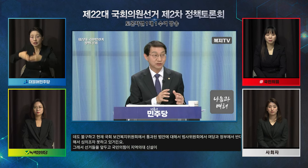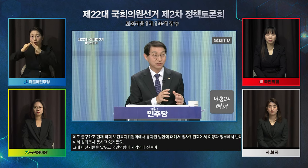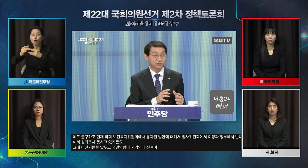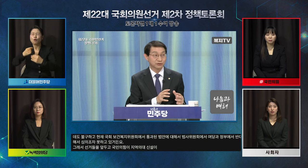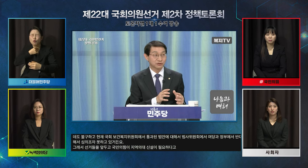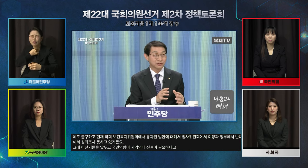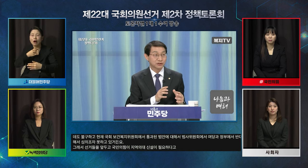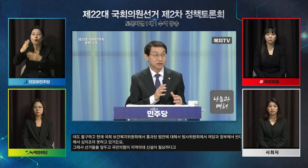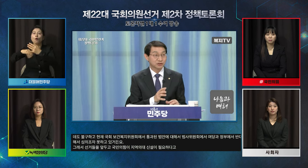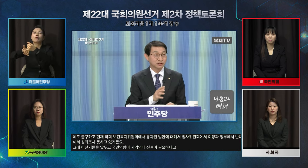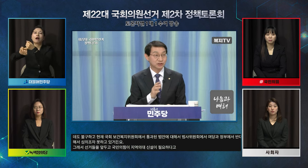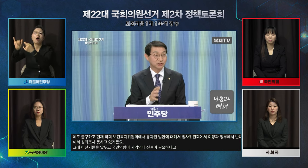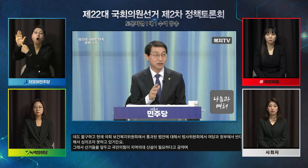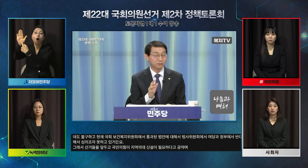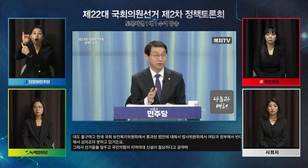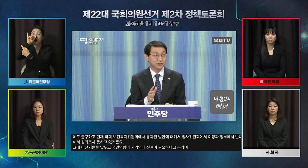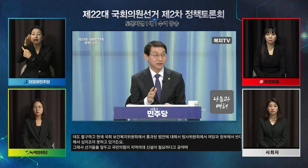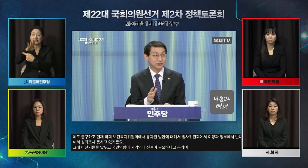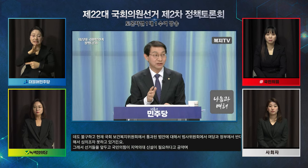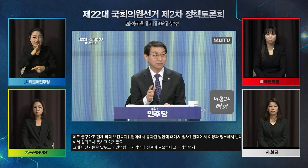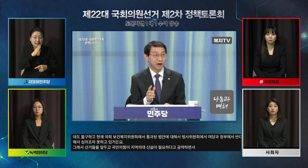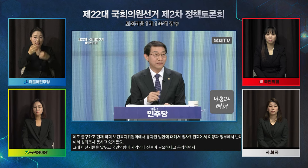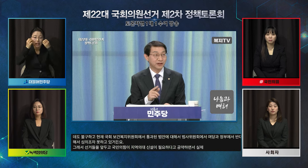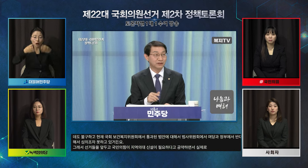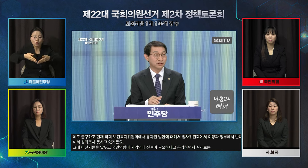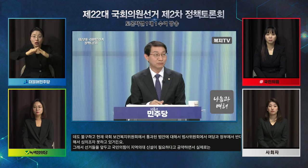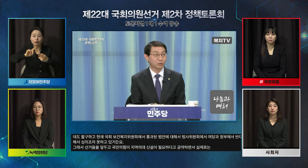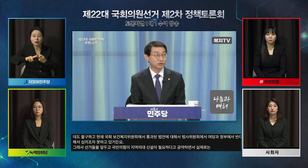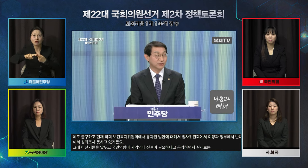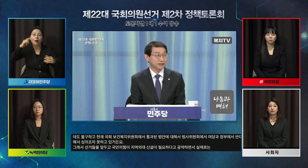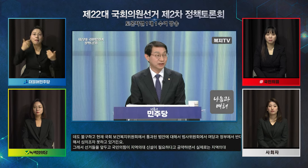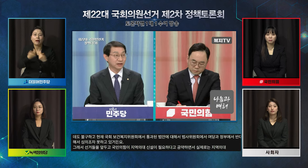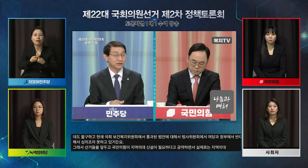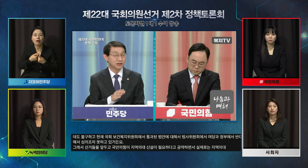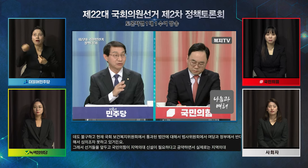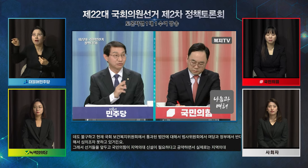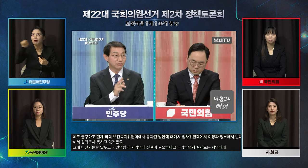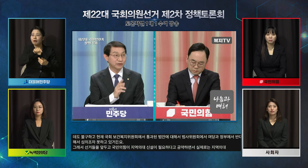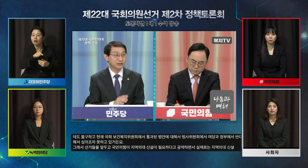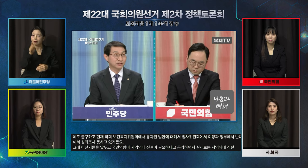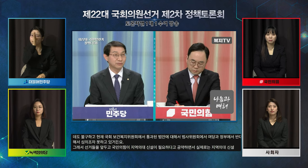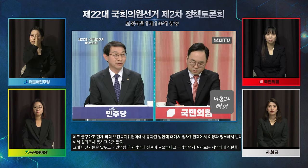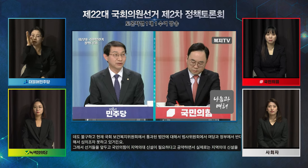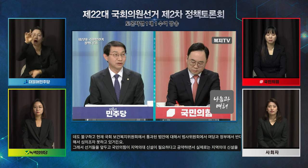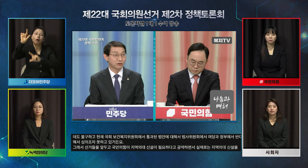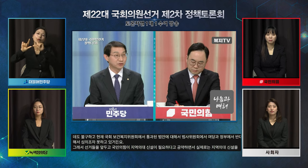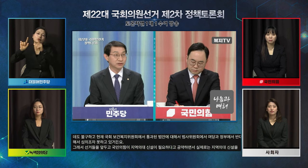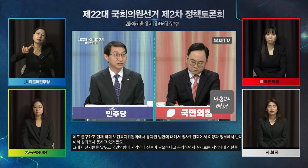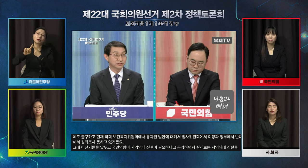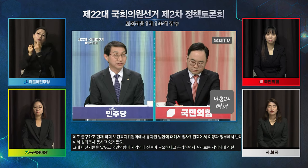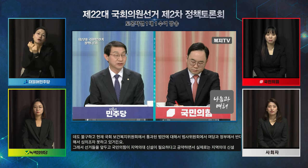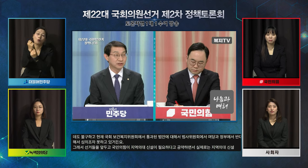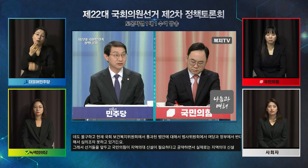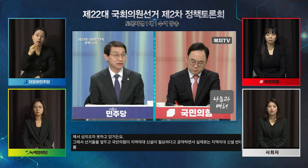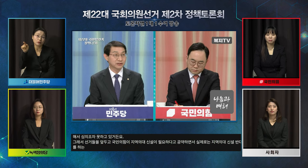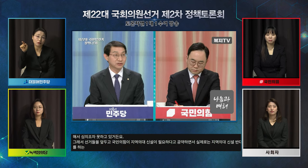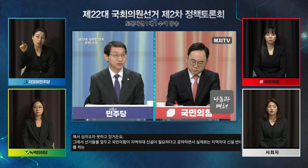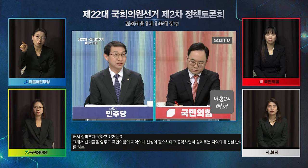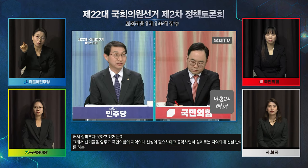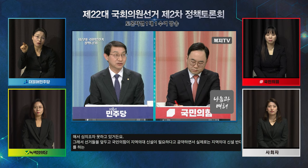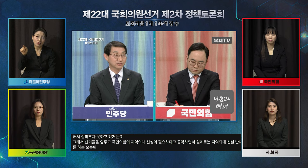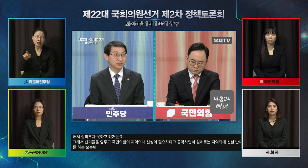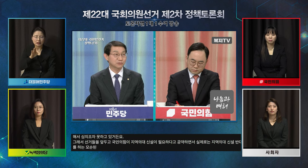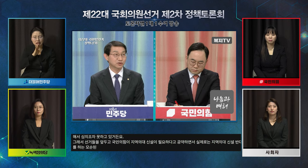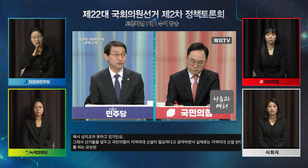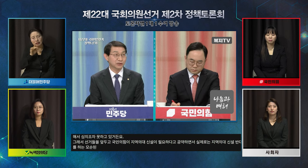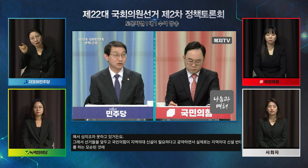실제로는 지역 의대 신설법에 대해서 반대하는 이런 모순에 대한 분명한 설명이 없이는 이거에 대한